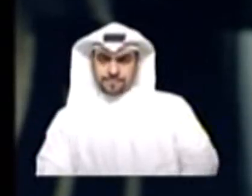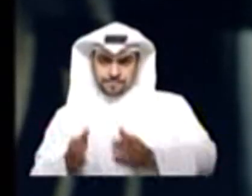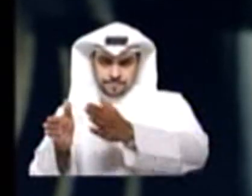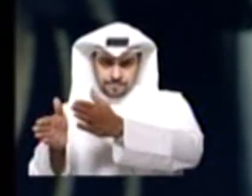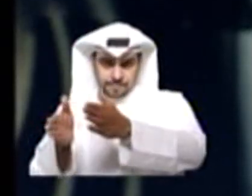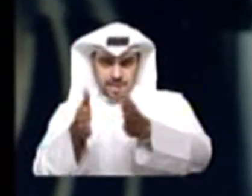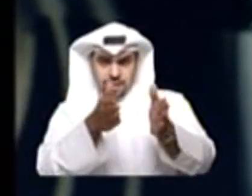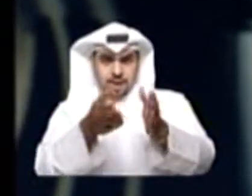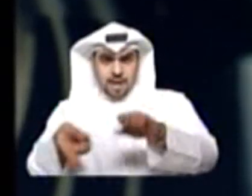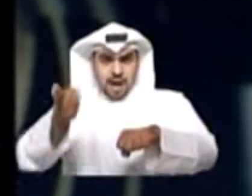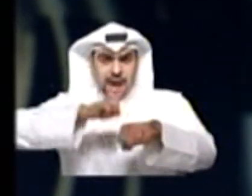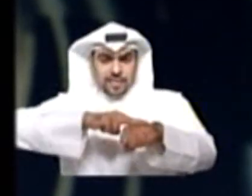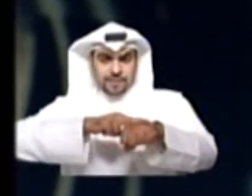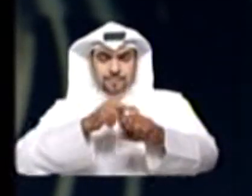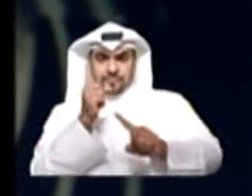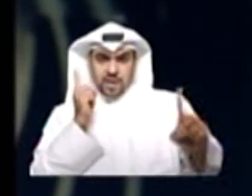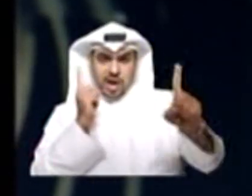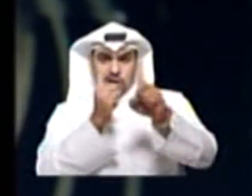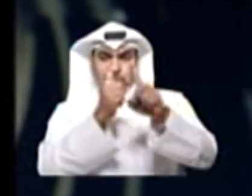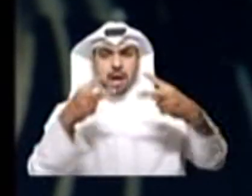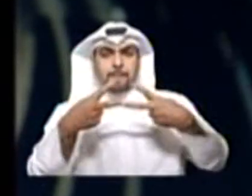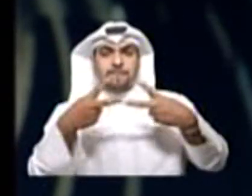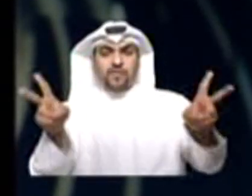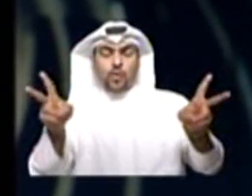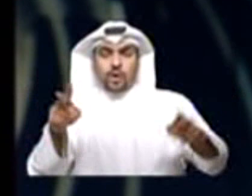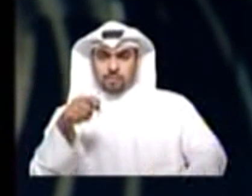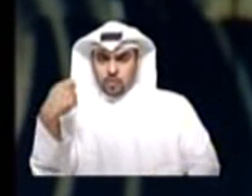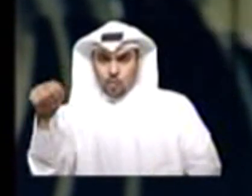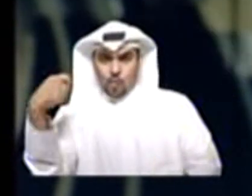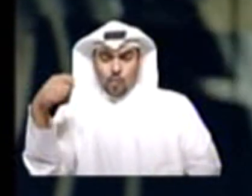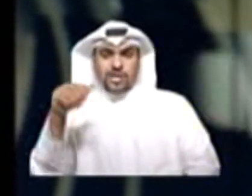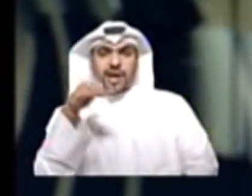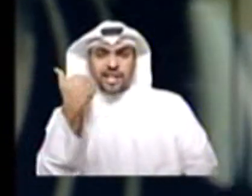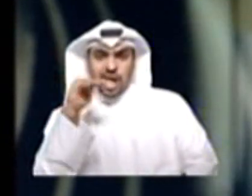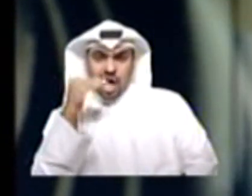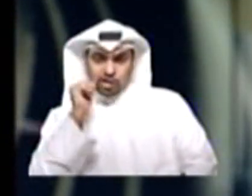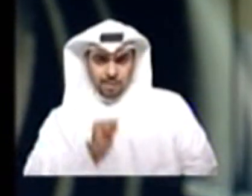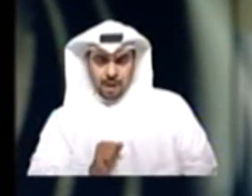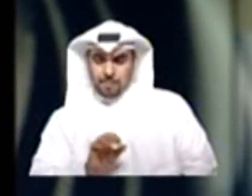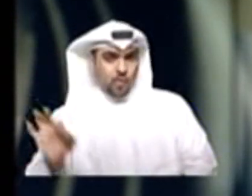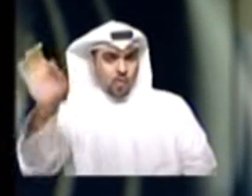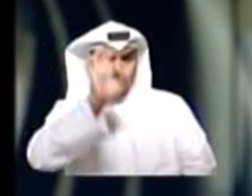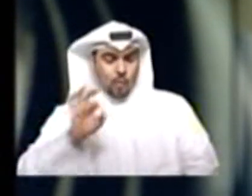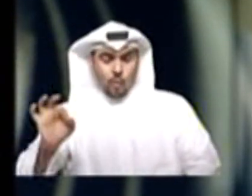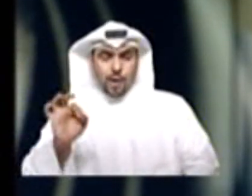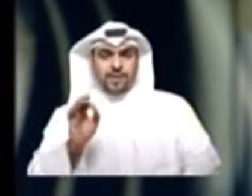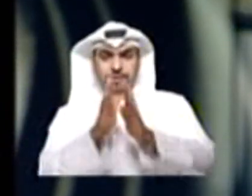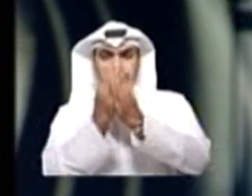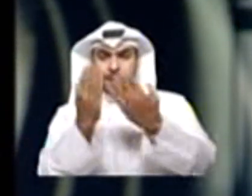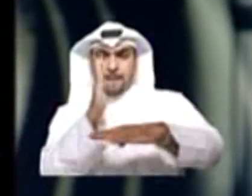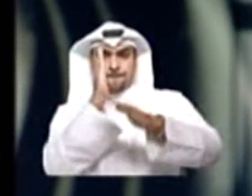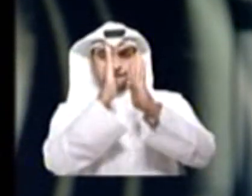وعلى هامش اللقاء المفتوح الذي أقامته وزارة الشباب في المكتبة الوطنية، أكد وزير الإعلام وزير الدولة لشؤون الشباب محمد